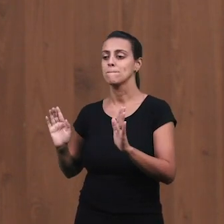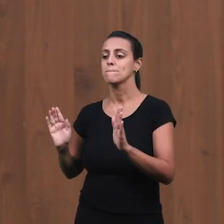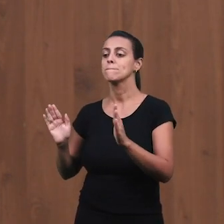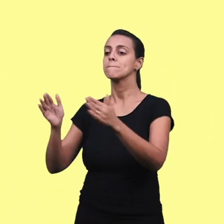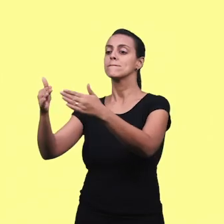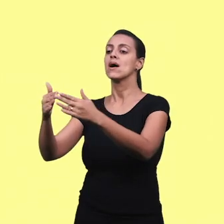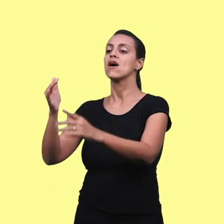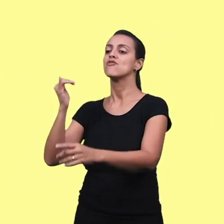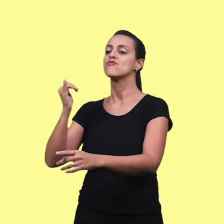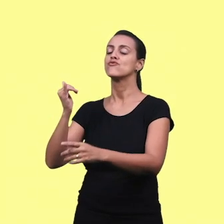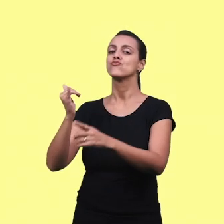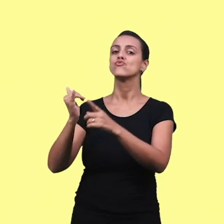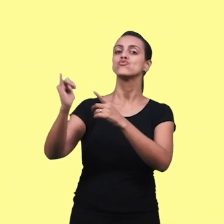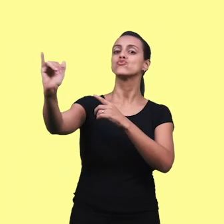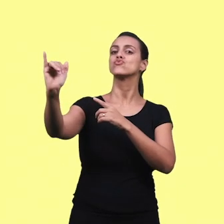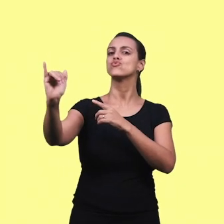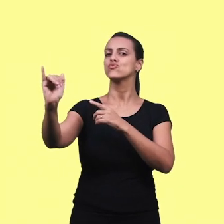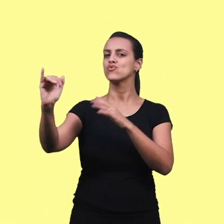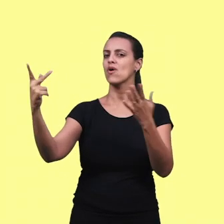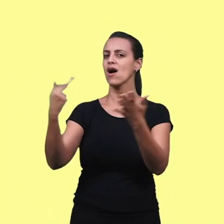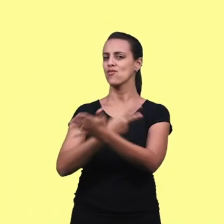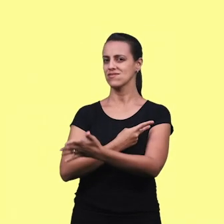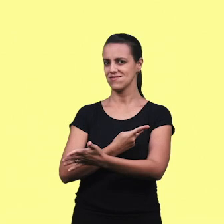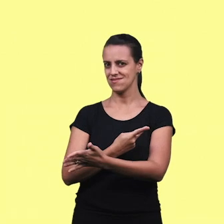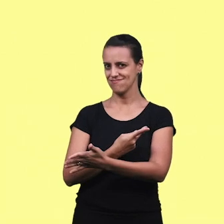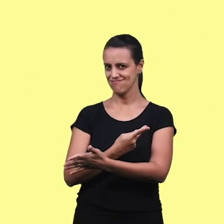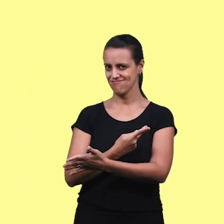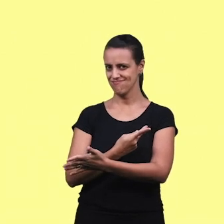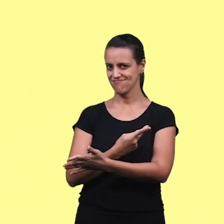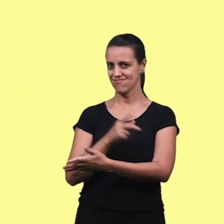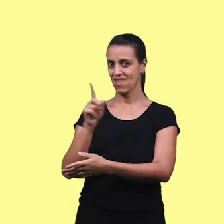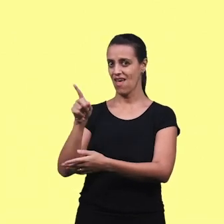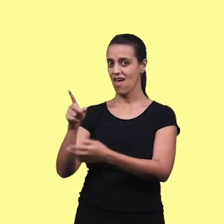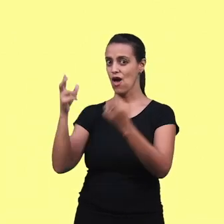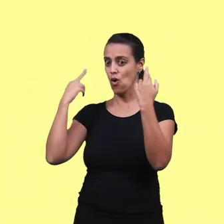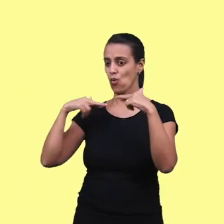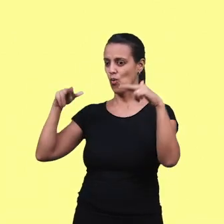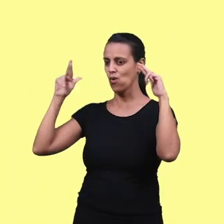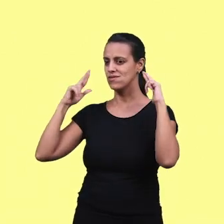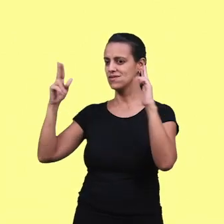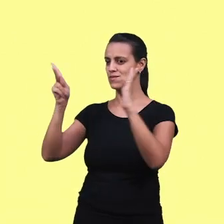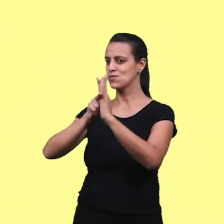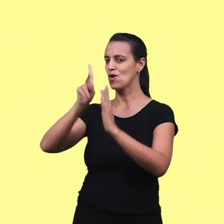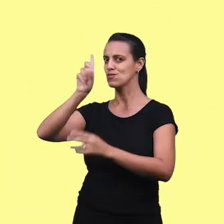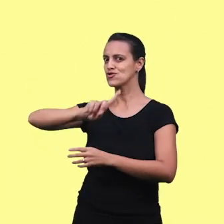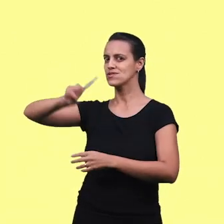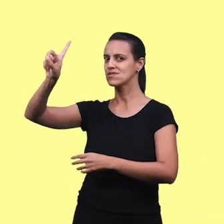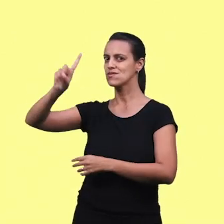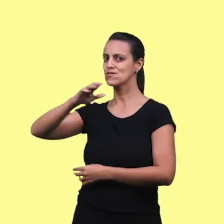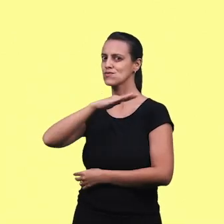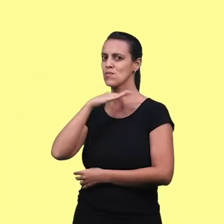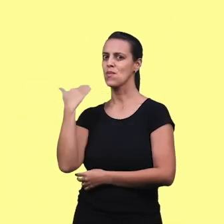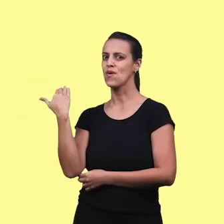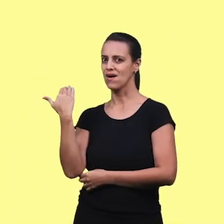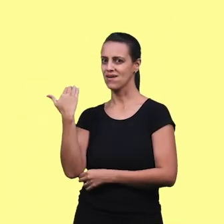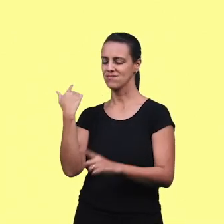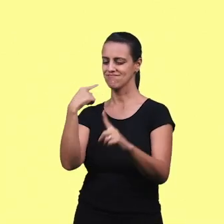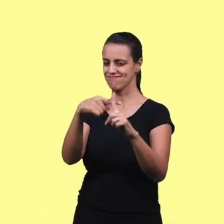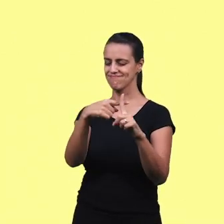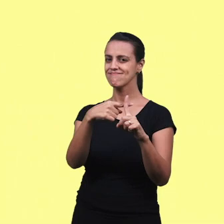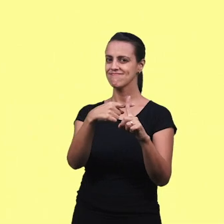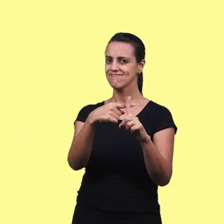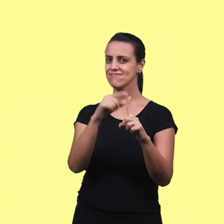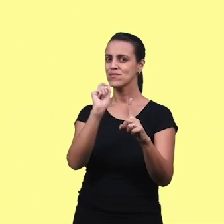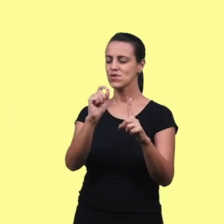pointait vers quelque chose qui se passerait plusieurs années après. L'agneau de Dieu serait mort